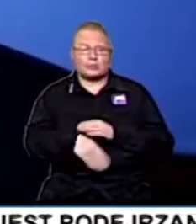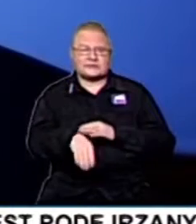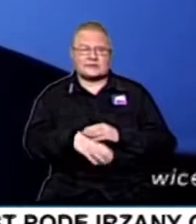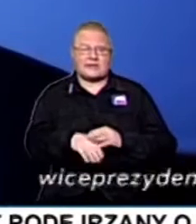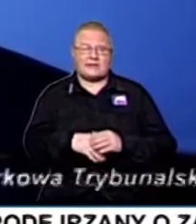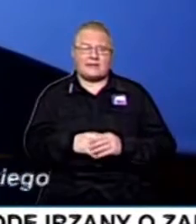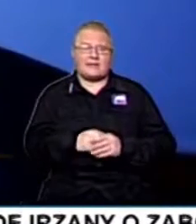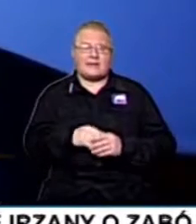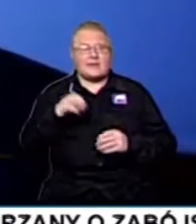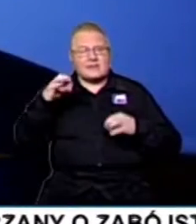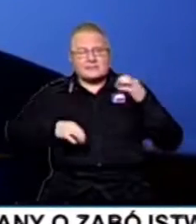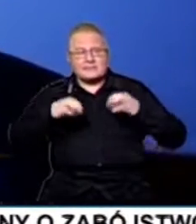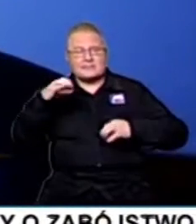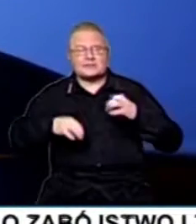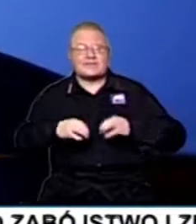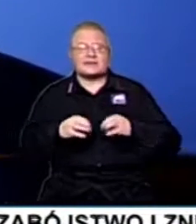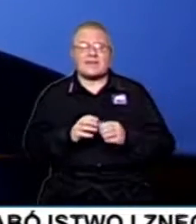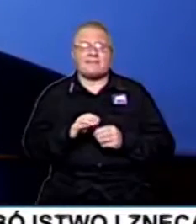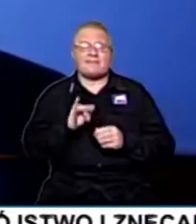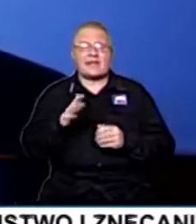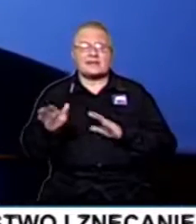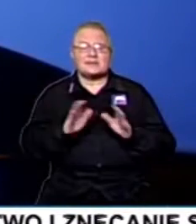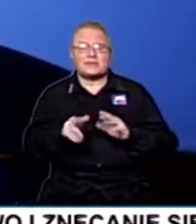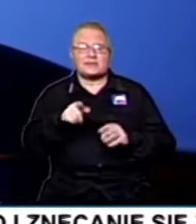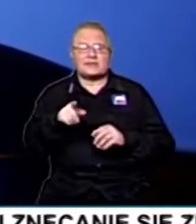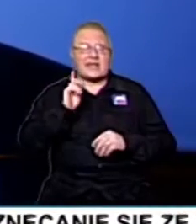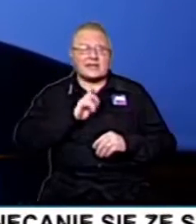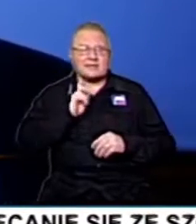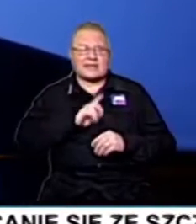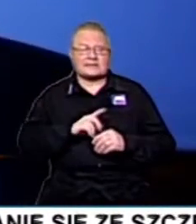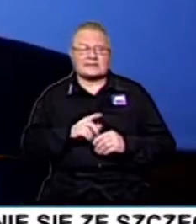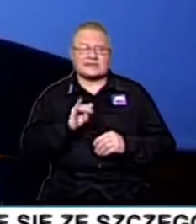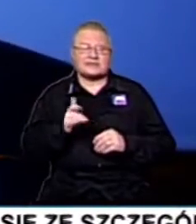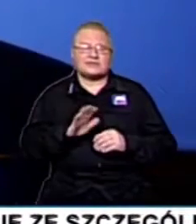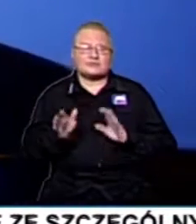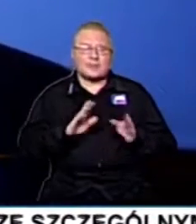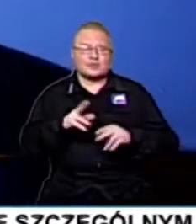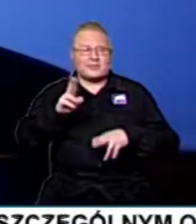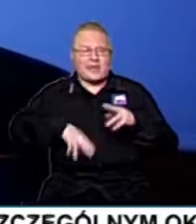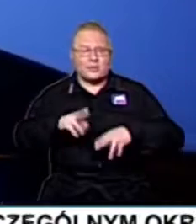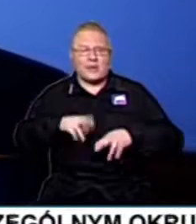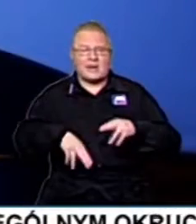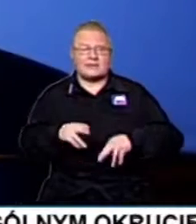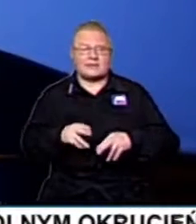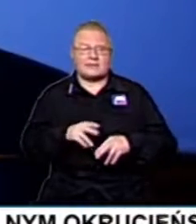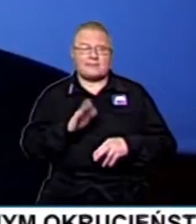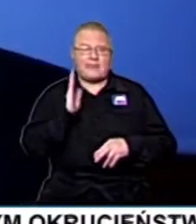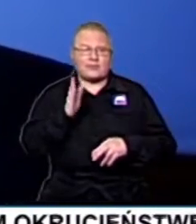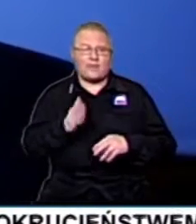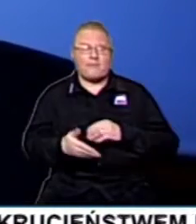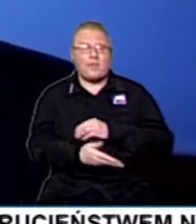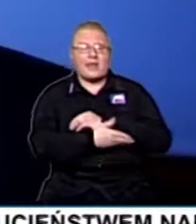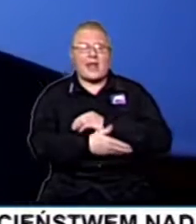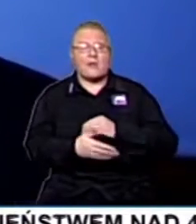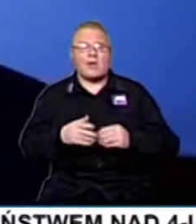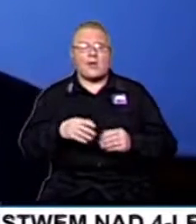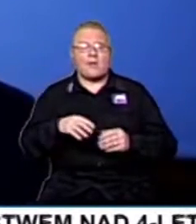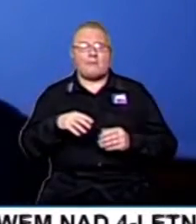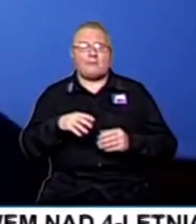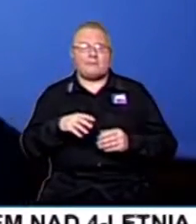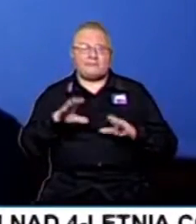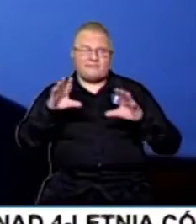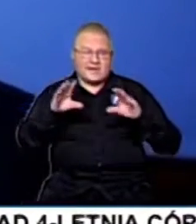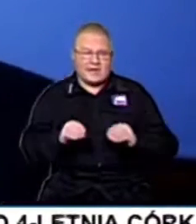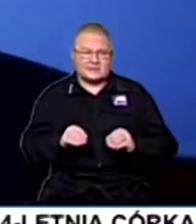Rozważamy, w jaki sposób te gimnazja, czy w sposób naturalny będą podlegały procedurze